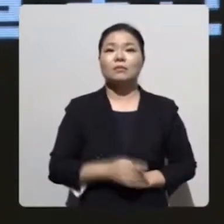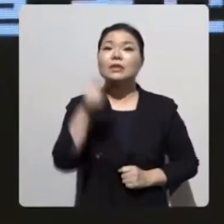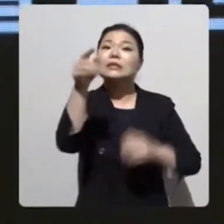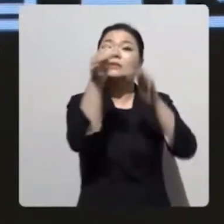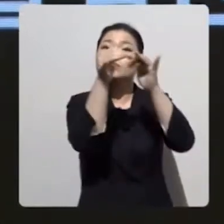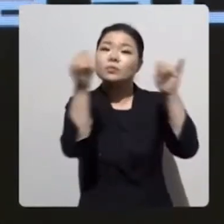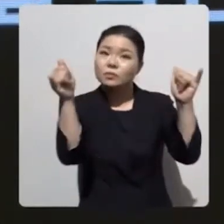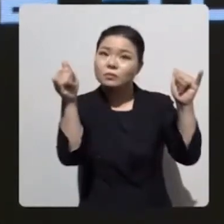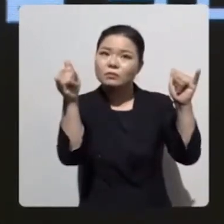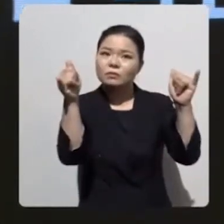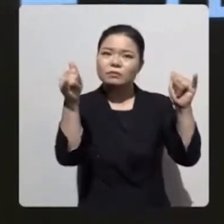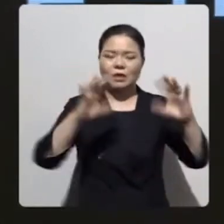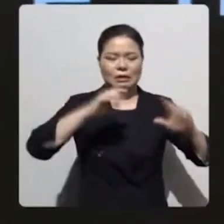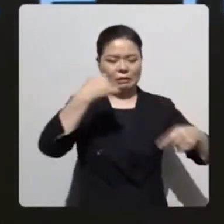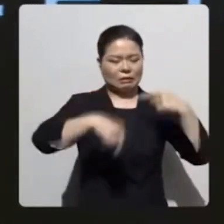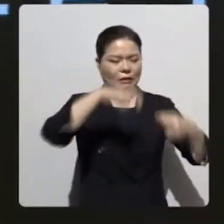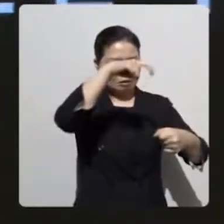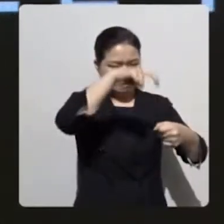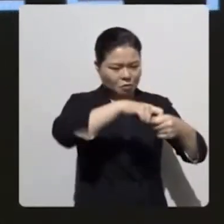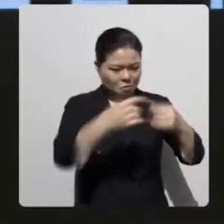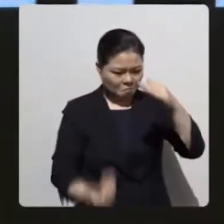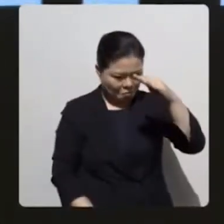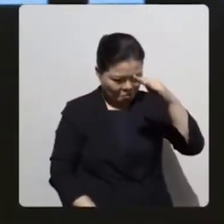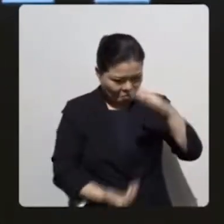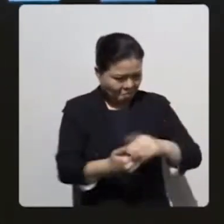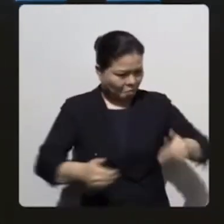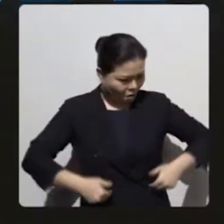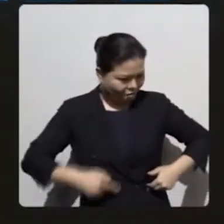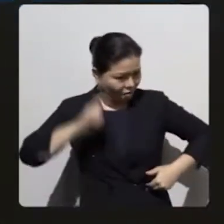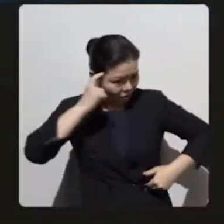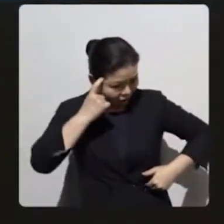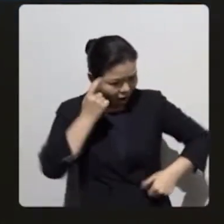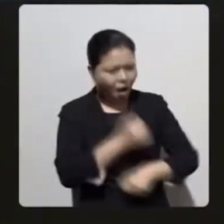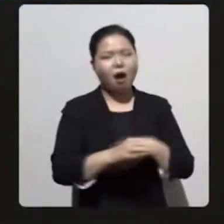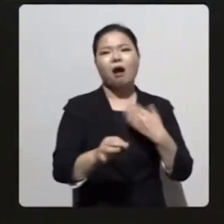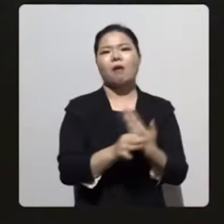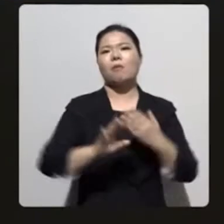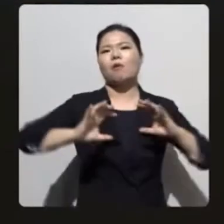그들은 정치적 목적 달성에 필요하다면 국민을